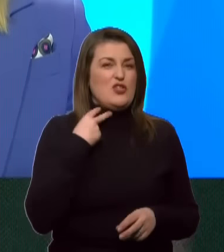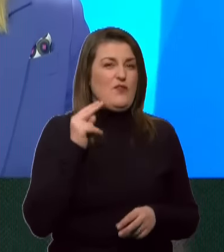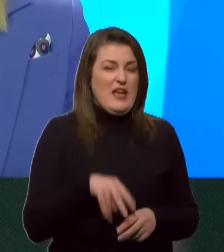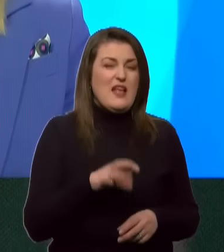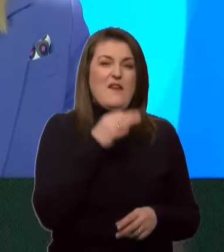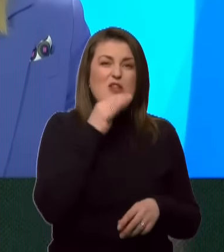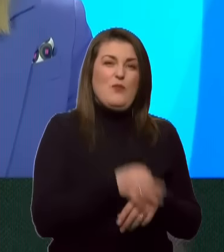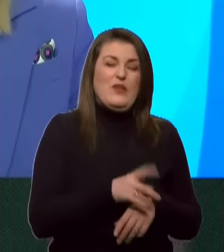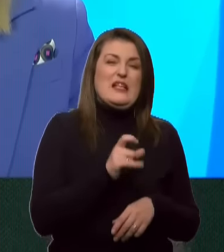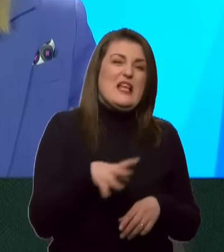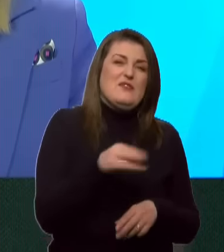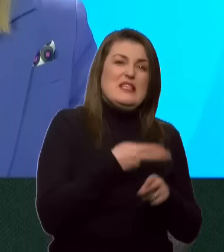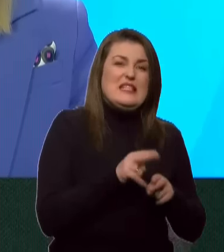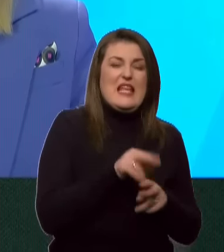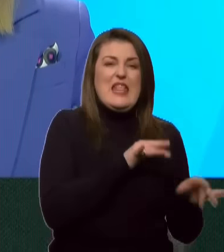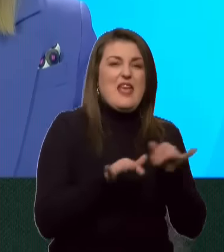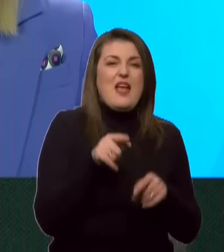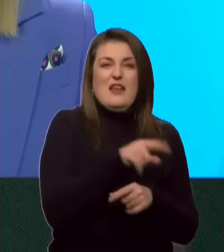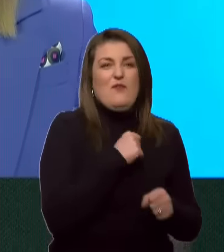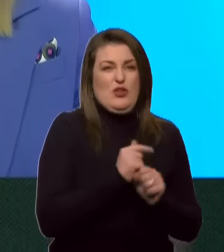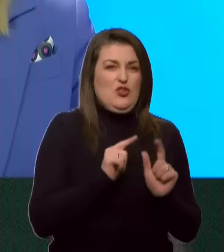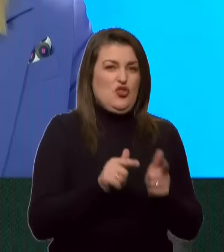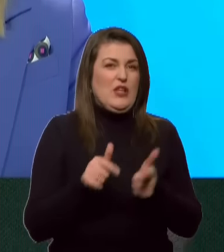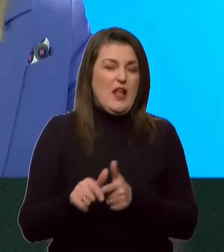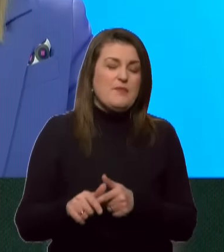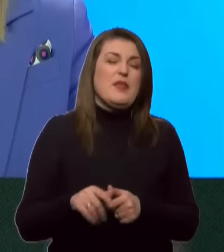в'язниці і відповідати за всі ті діяння, які вони чинили.